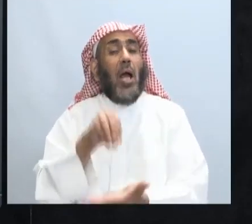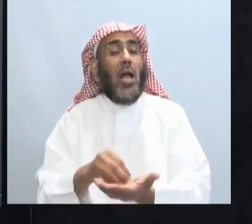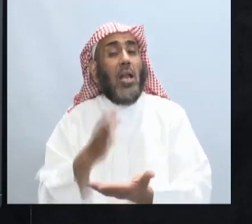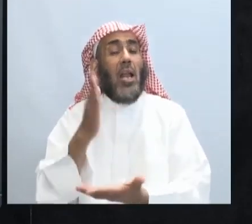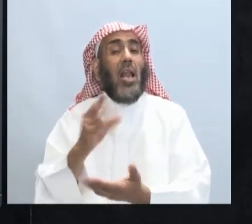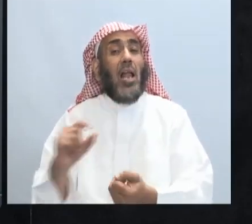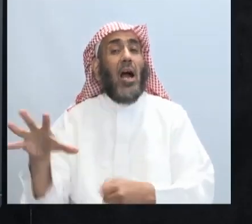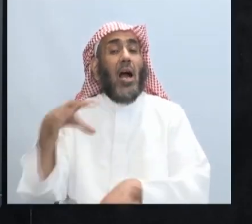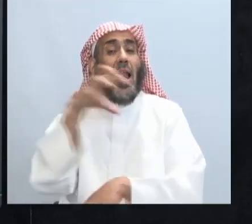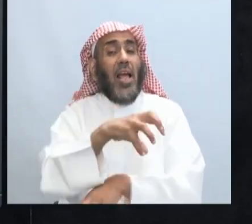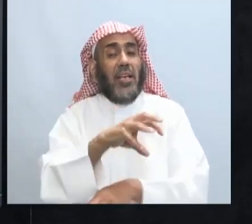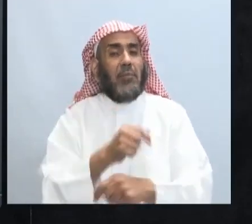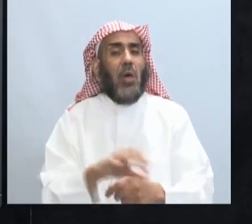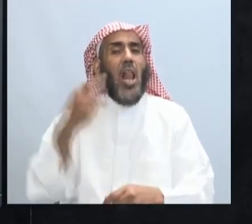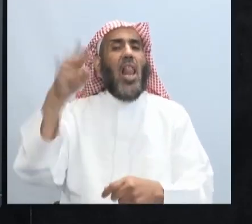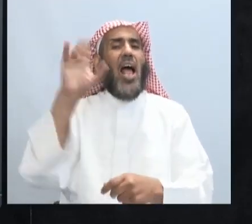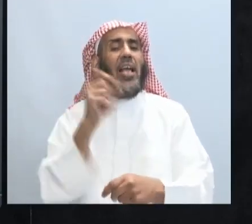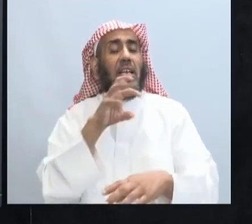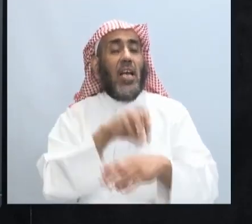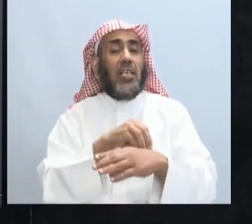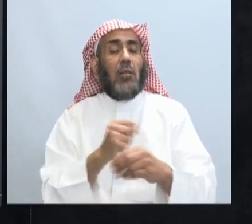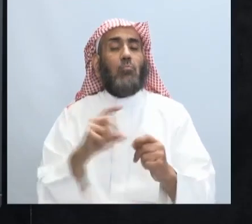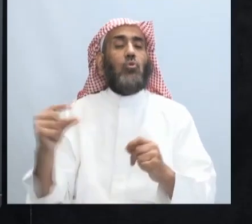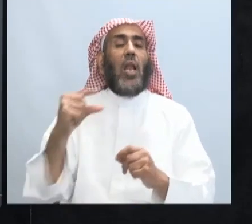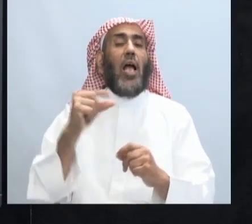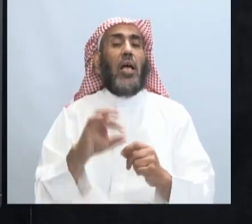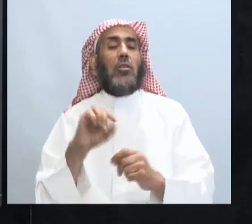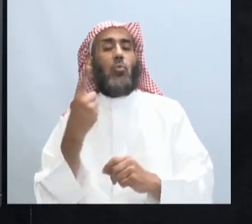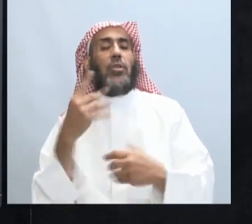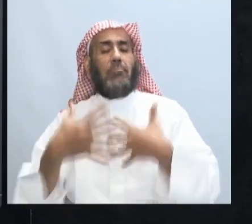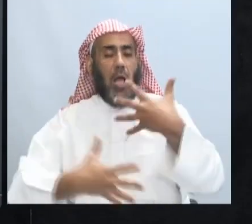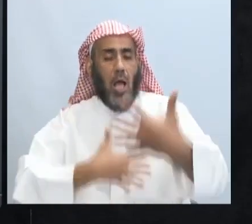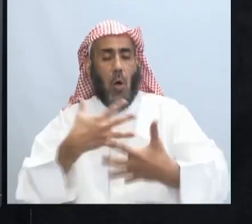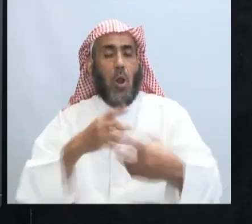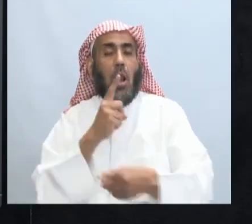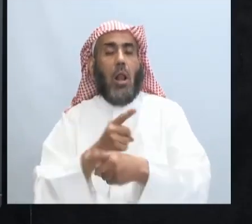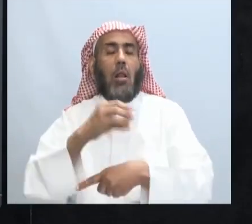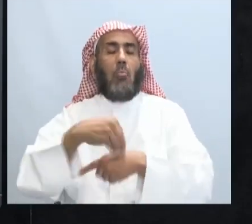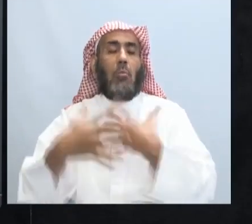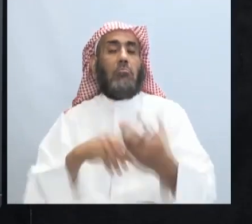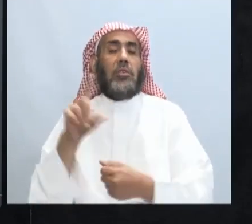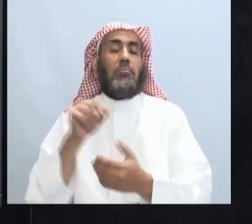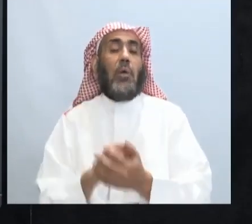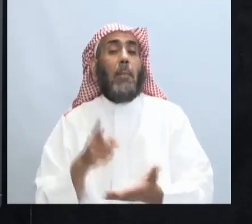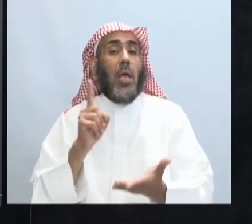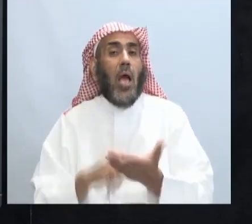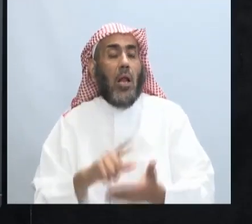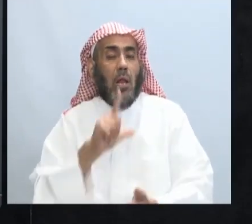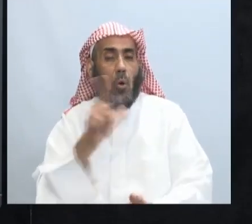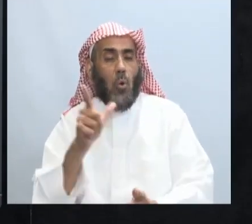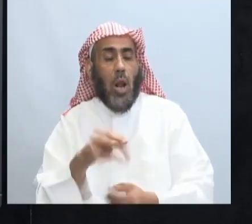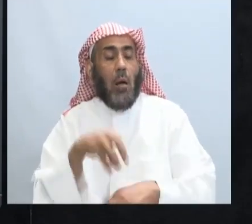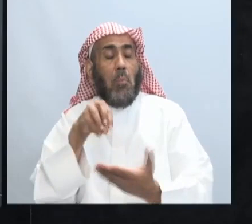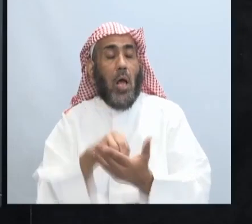العيني لاننا الان نتكلم عن مصطلحات الوحده احسنتم بان نقول